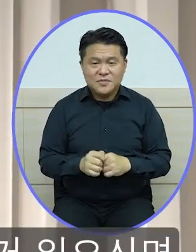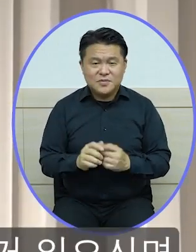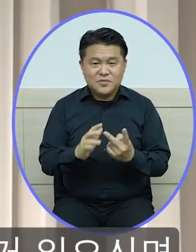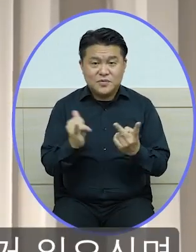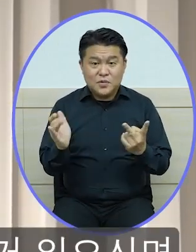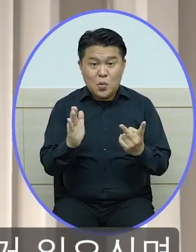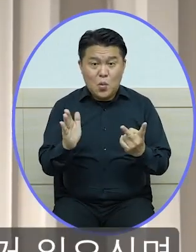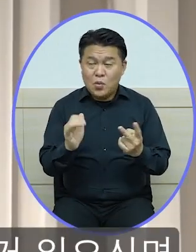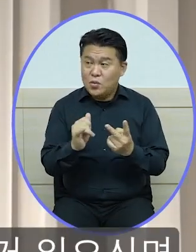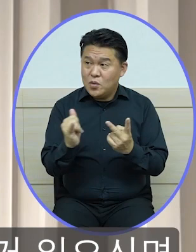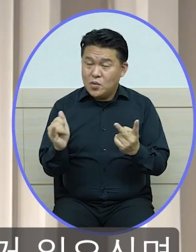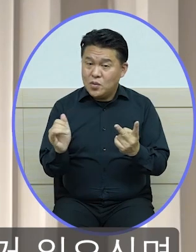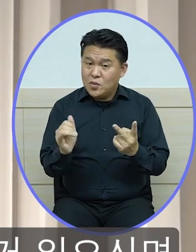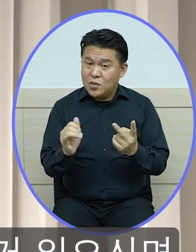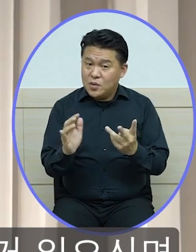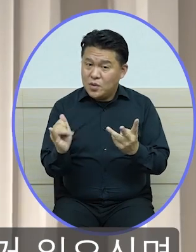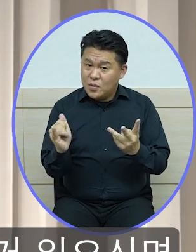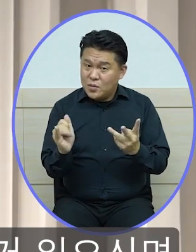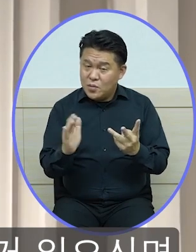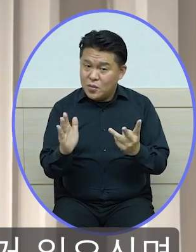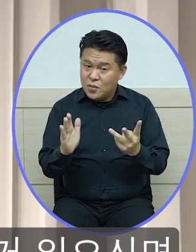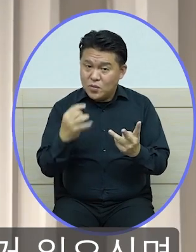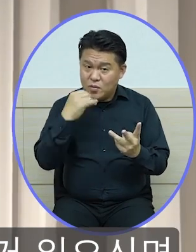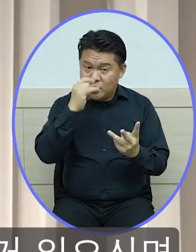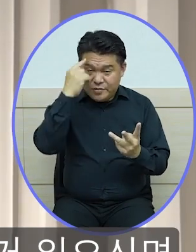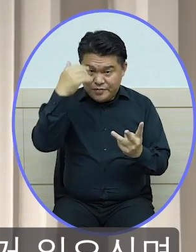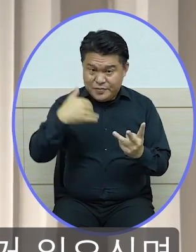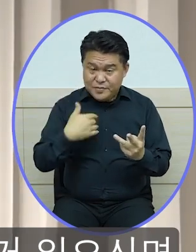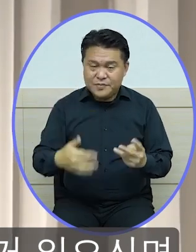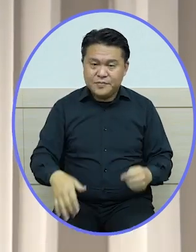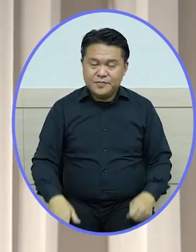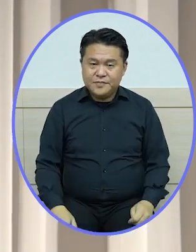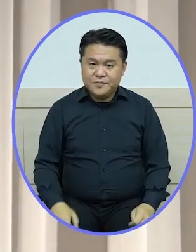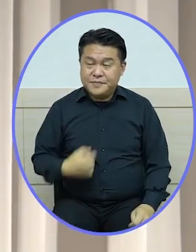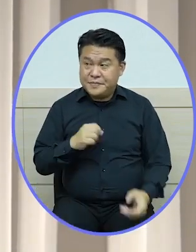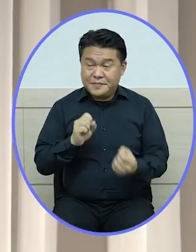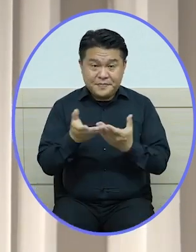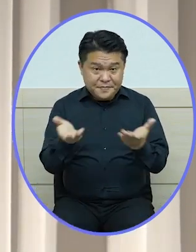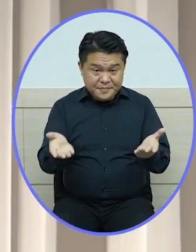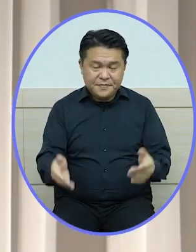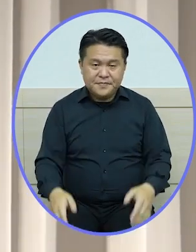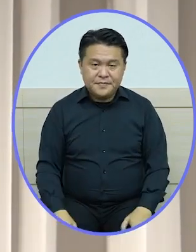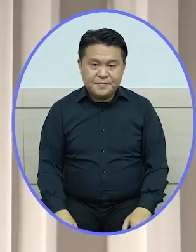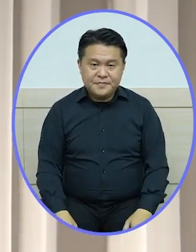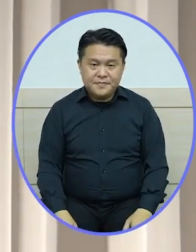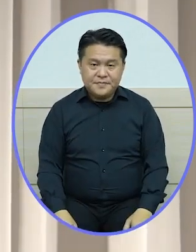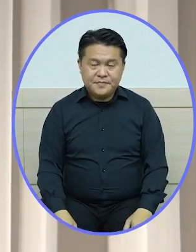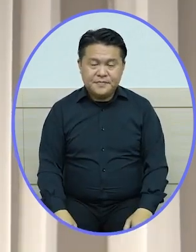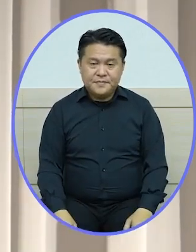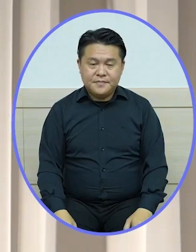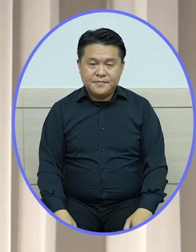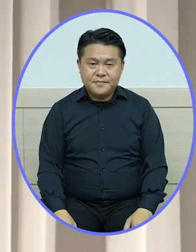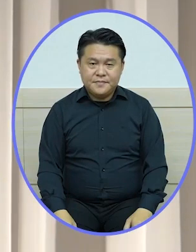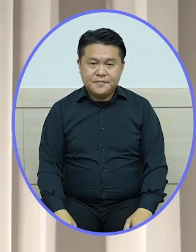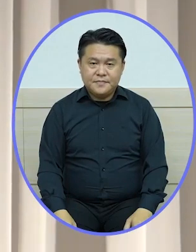두 분이나 세 분 정도만 혹시 궁금한 거 있으시면은 대답을 하겠습니다.